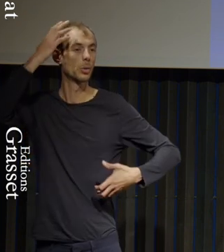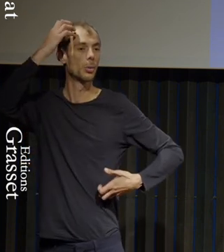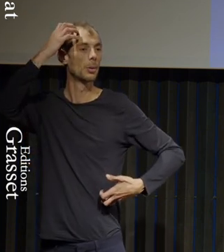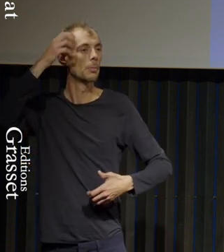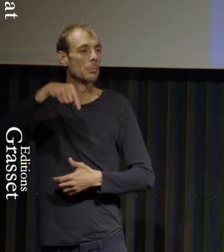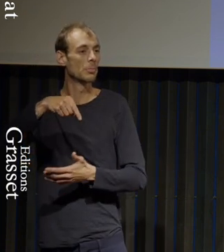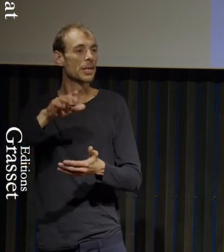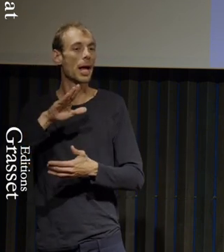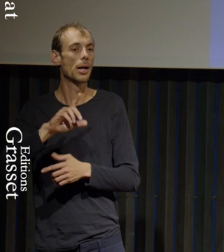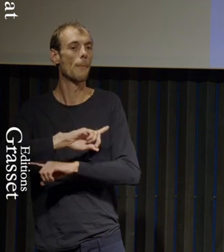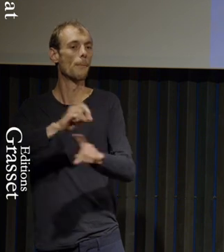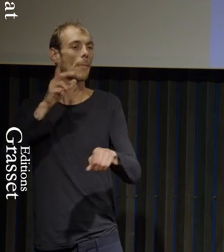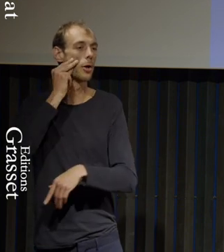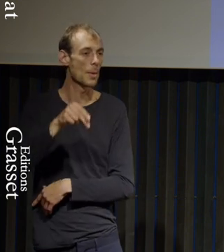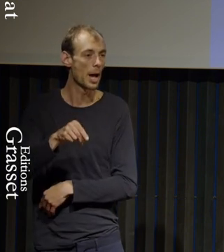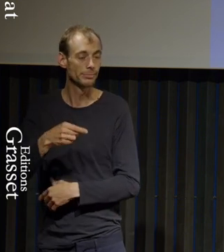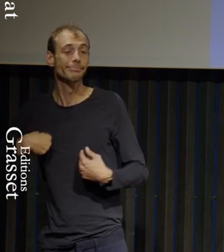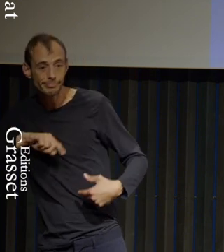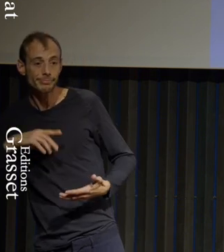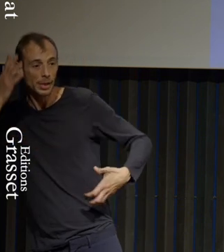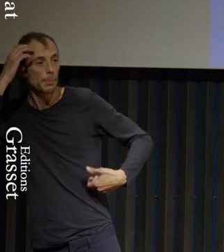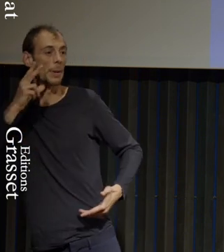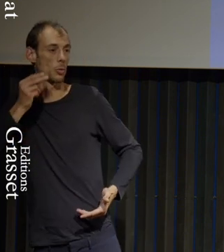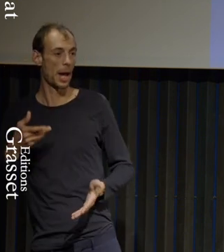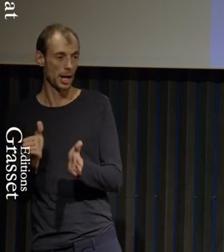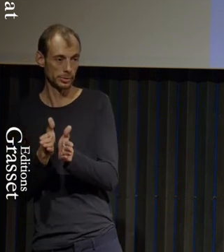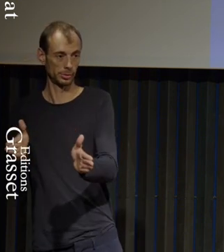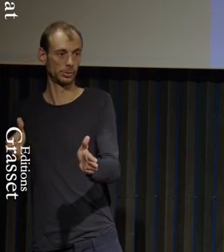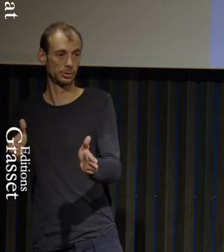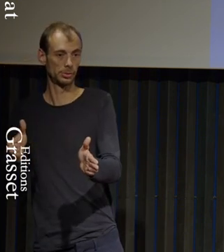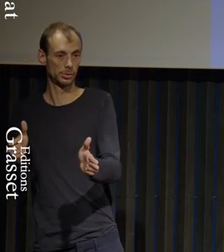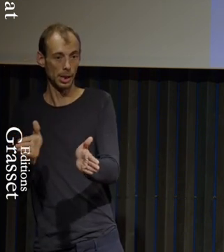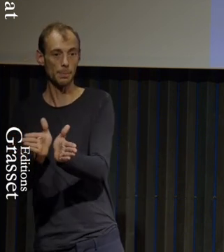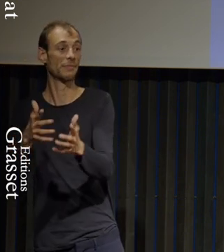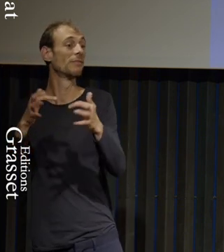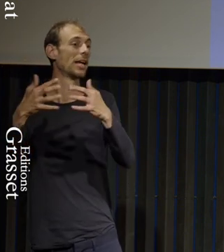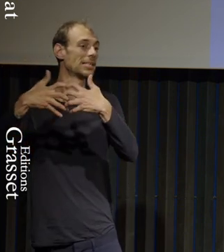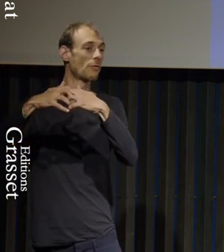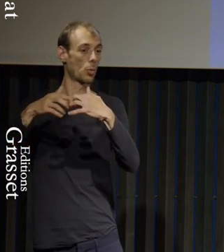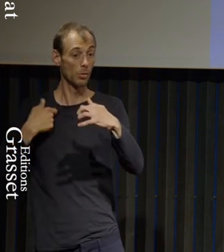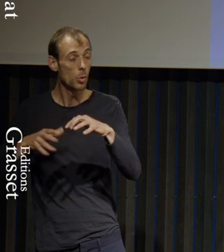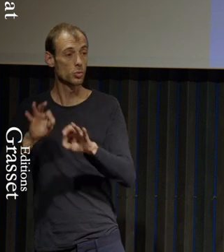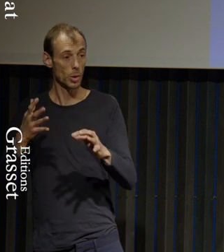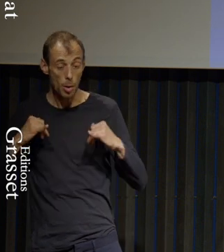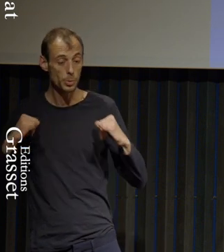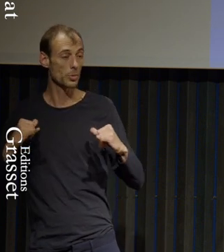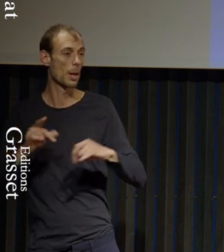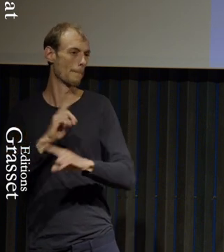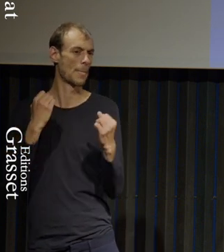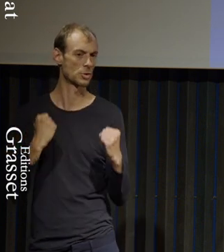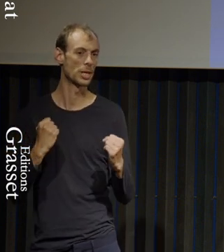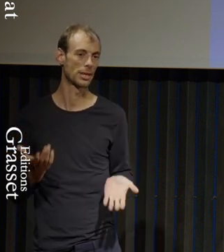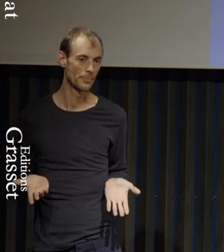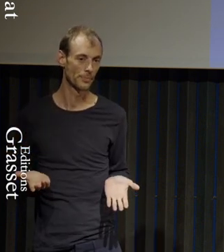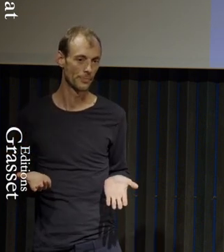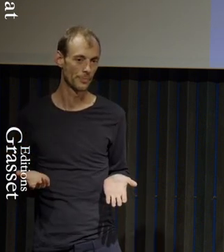humains, en nous ayant fait choisir la complexité plutôt que la robustesse. Alors, ce sera ma dernière question, Raphaël Gaillard,